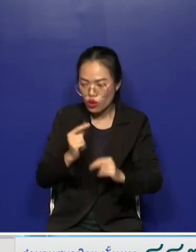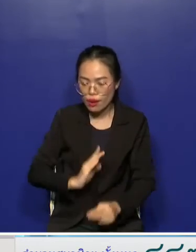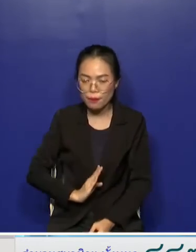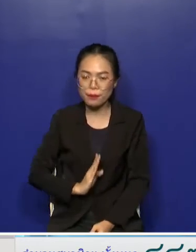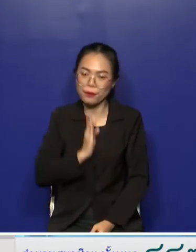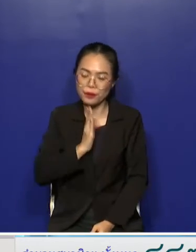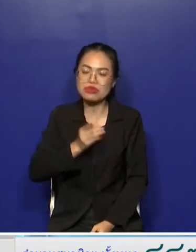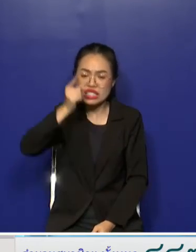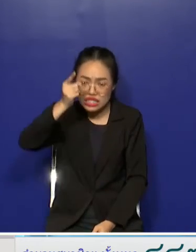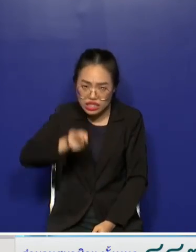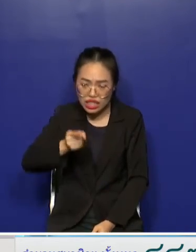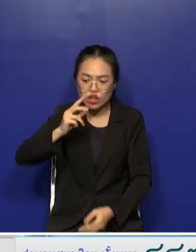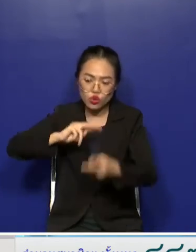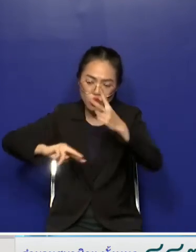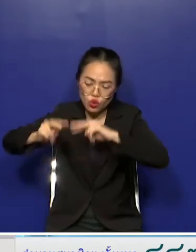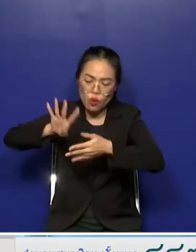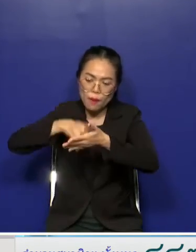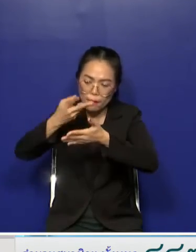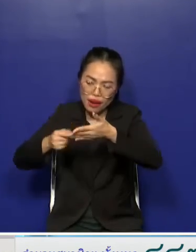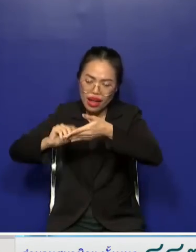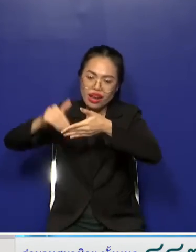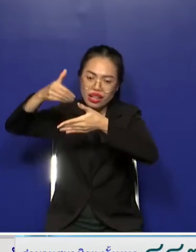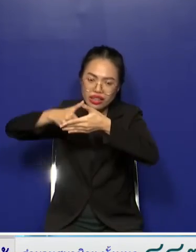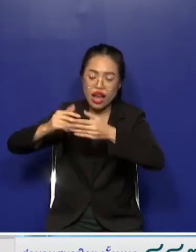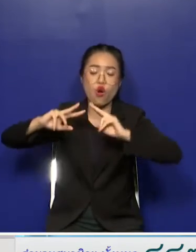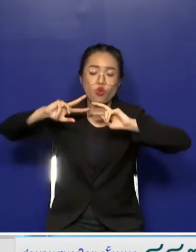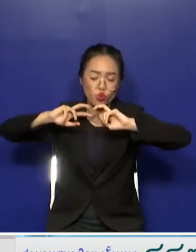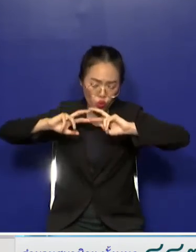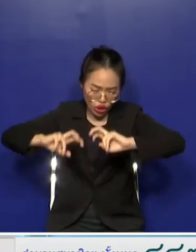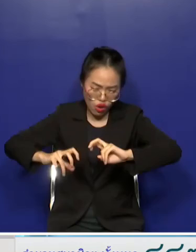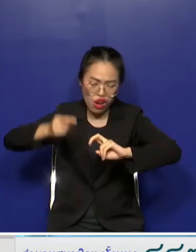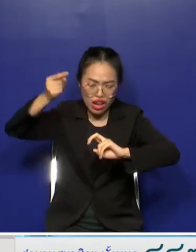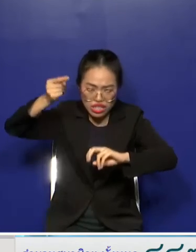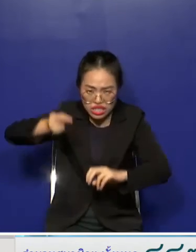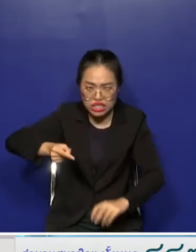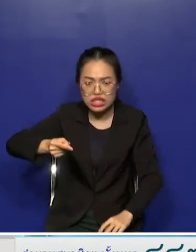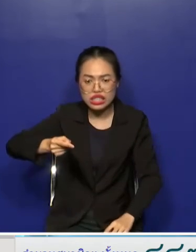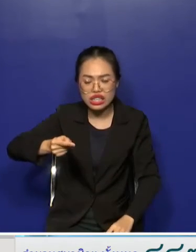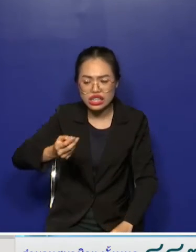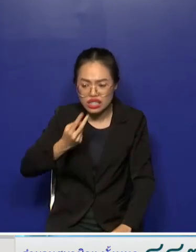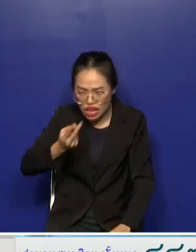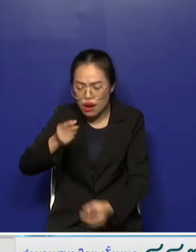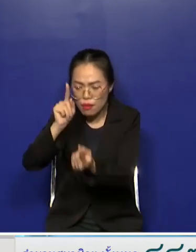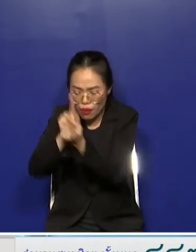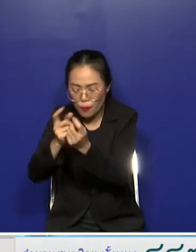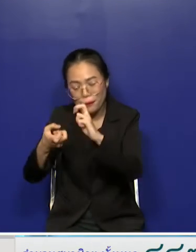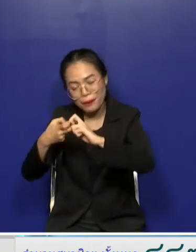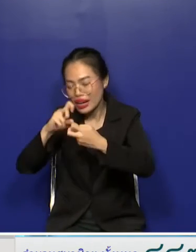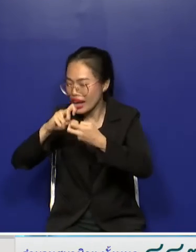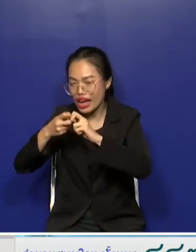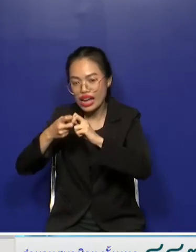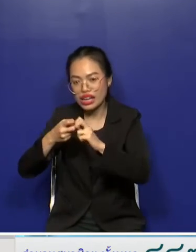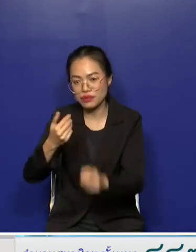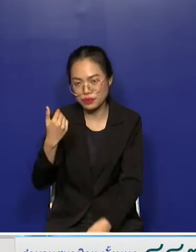องการเลือกตั้งและวิคละผลของการเลือกตั้งอย่ที่ผมทำแล้วทัจะเหนวามัมปัหาจ ๆ ครตประธาร